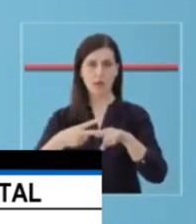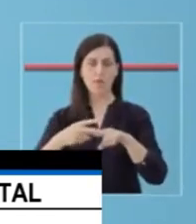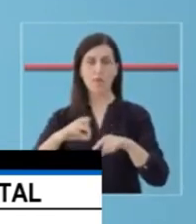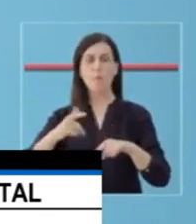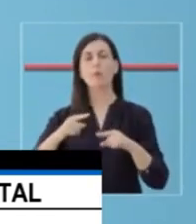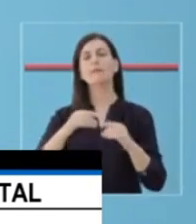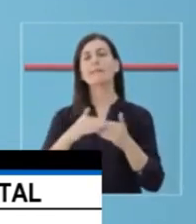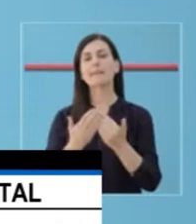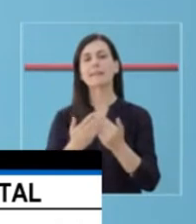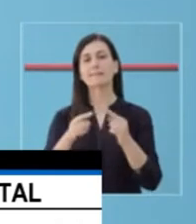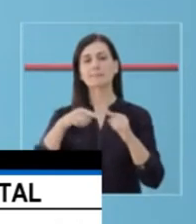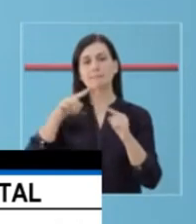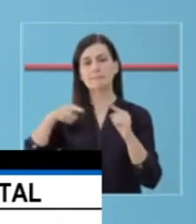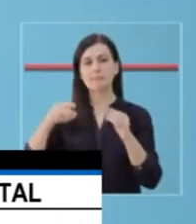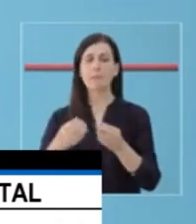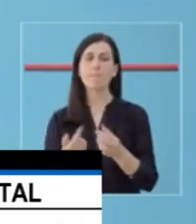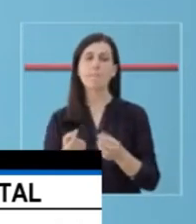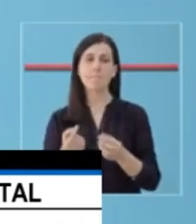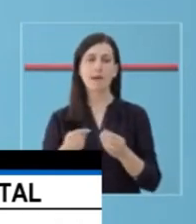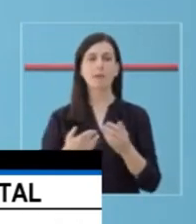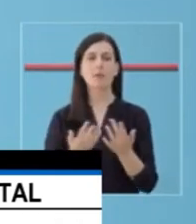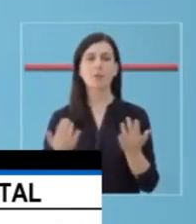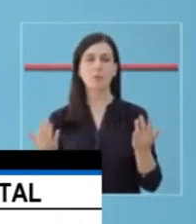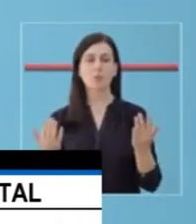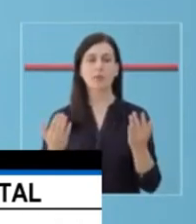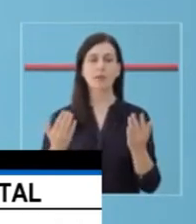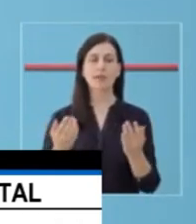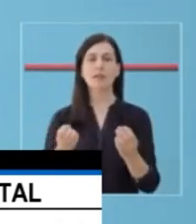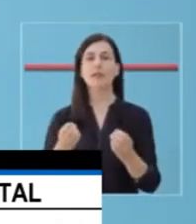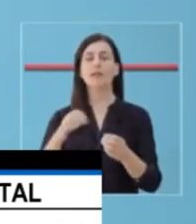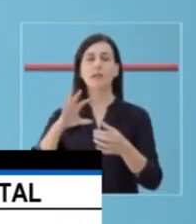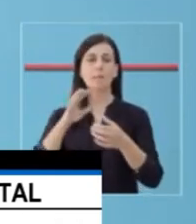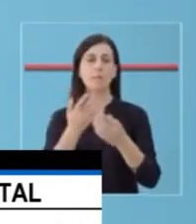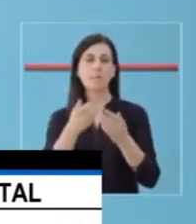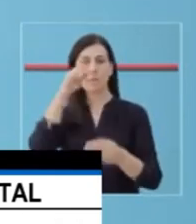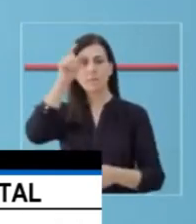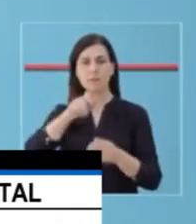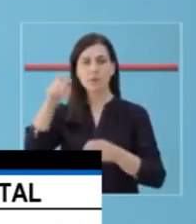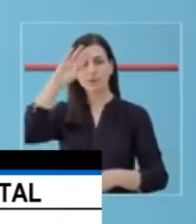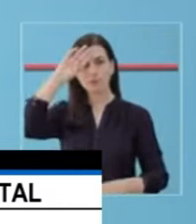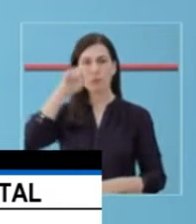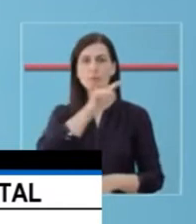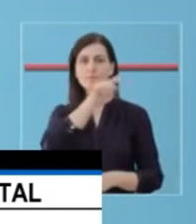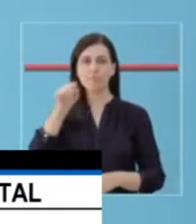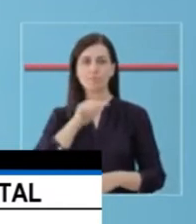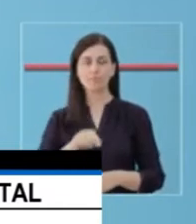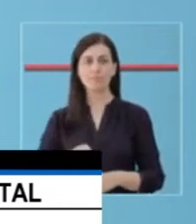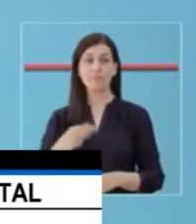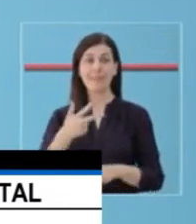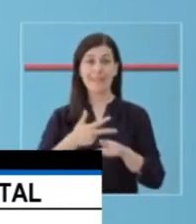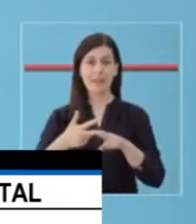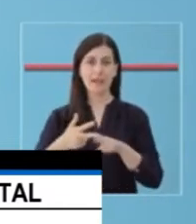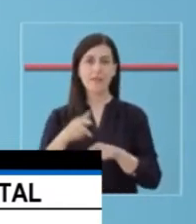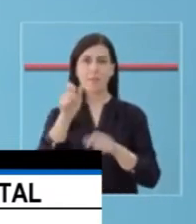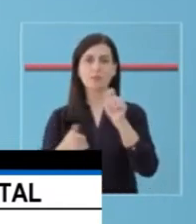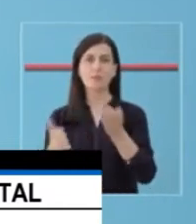Por me luhatje ditore përkundrejt rasteve të identifikuara dhe të raportuara nga shërbimet epidemiologjike në rrethe. Për më shumë se 3 javë